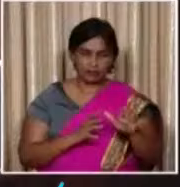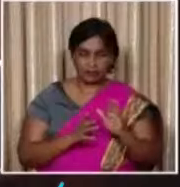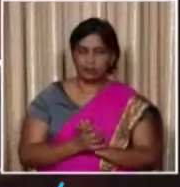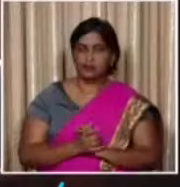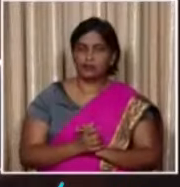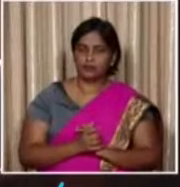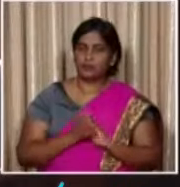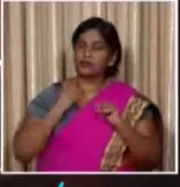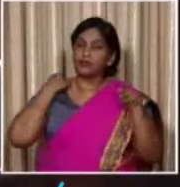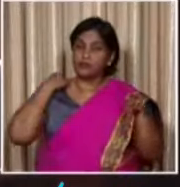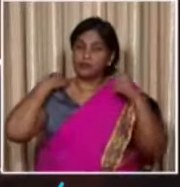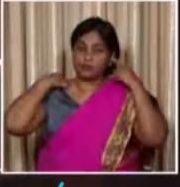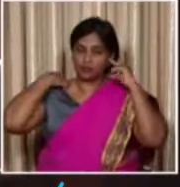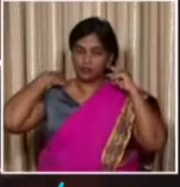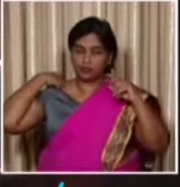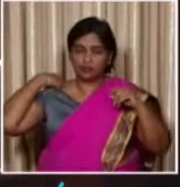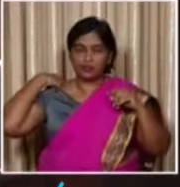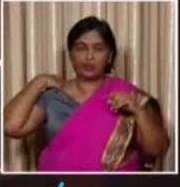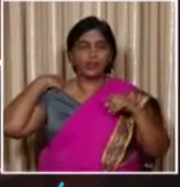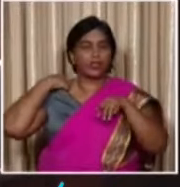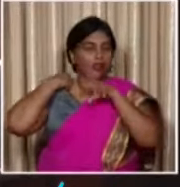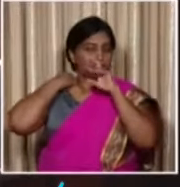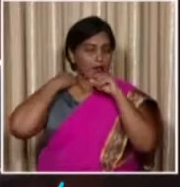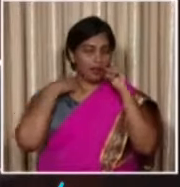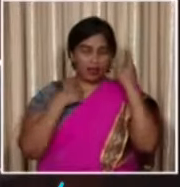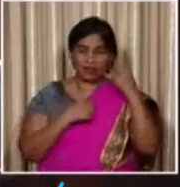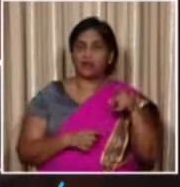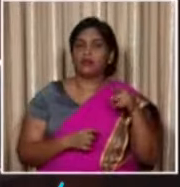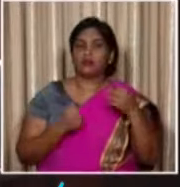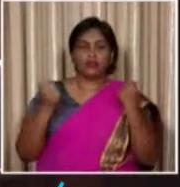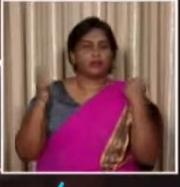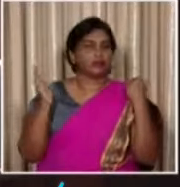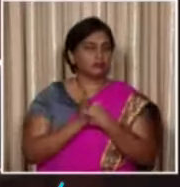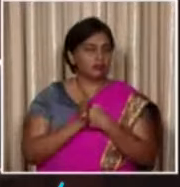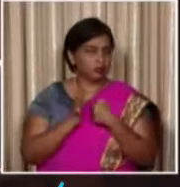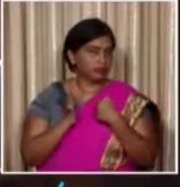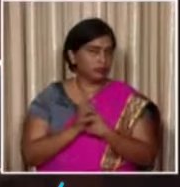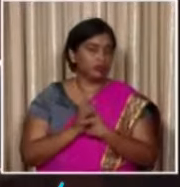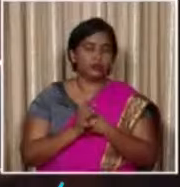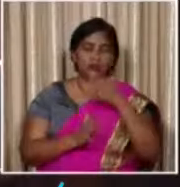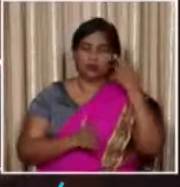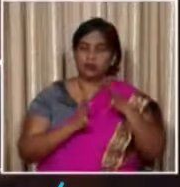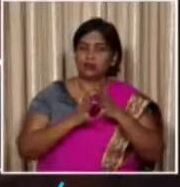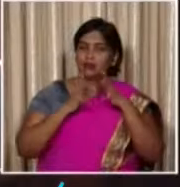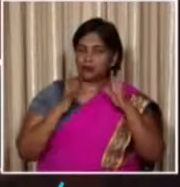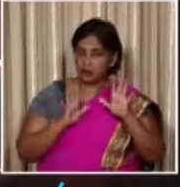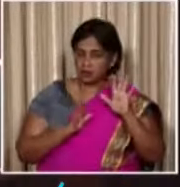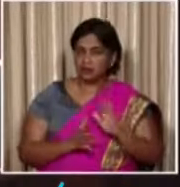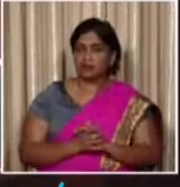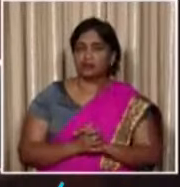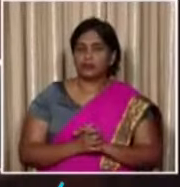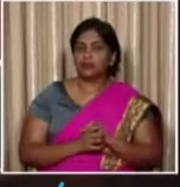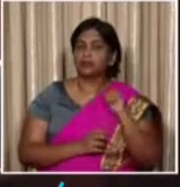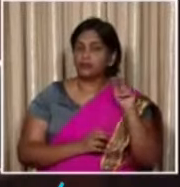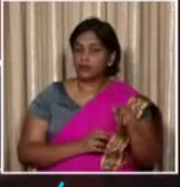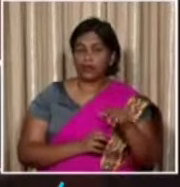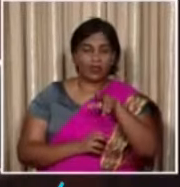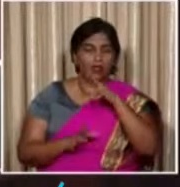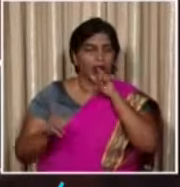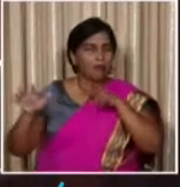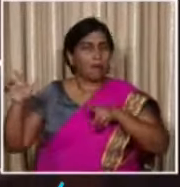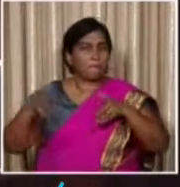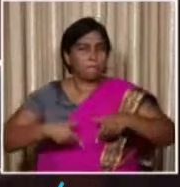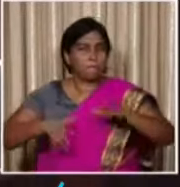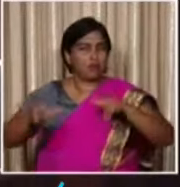තිබෙනවා ඊට අමතරව මේ අයාලයන් සුනකේ නිසා ඇතිවන රියනතුරු සහ මරණ විශාල ප්‍රමාණයක් සිද්ධ වෙනවා එතකොට මේ අයාලයන්